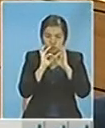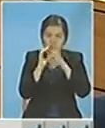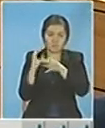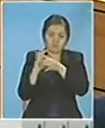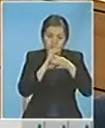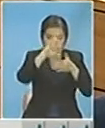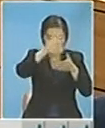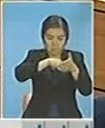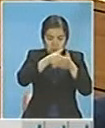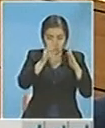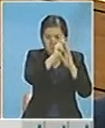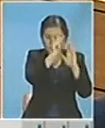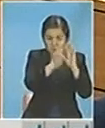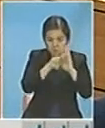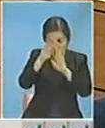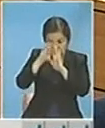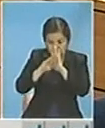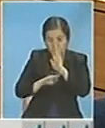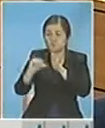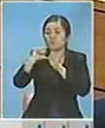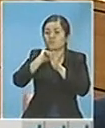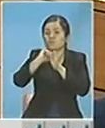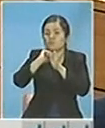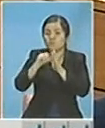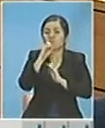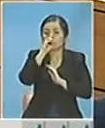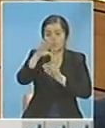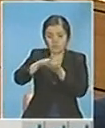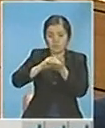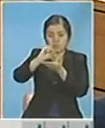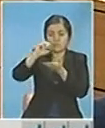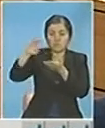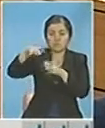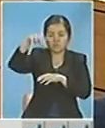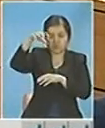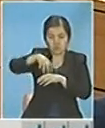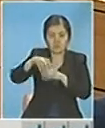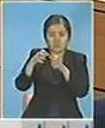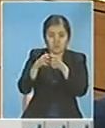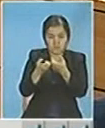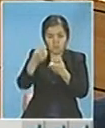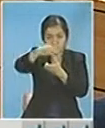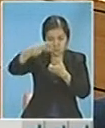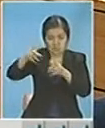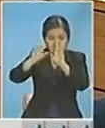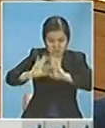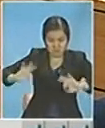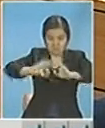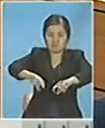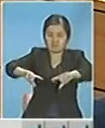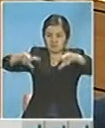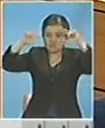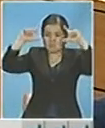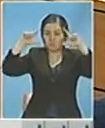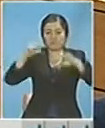แก้ไขฉบับนี้นะครับและเนื่องจากราชบัณฑิตเป็นองค์กรที่มีความสำคัญสำหรับผมเนี่ยไม่เพียงแต่ระดับประเทศนะครับมันมีความ